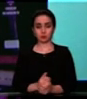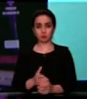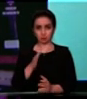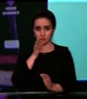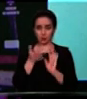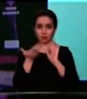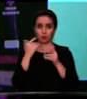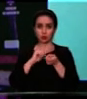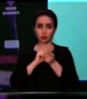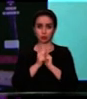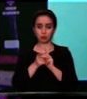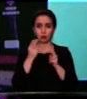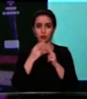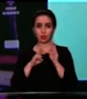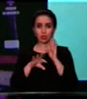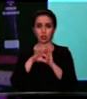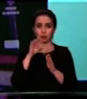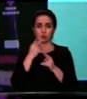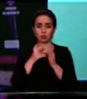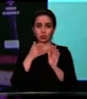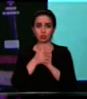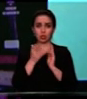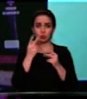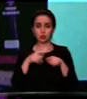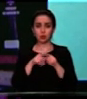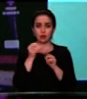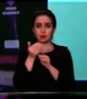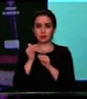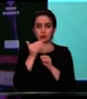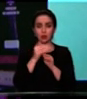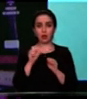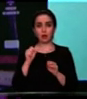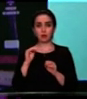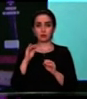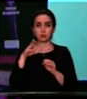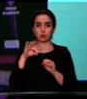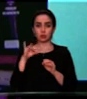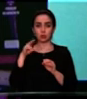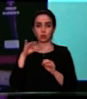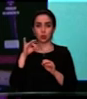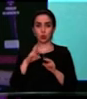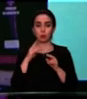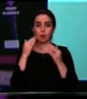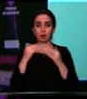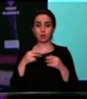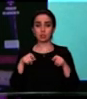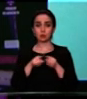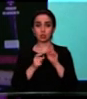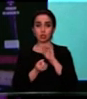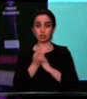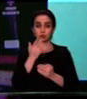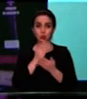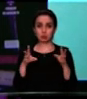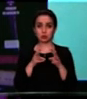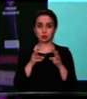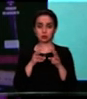Evolyutsiya jarayonida tabiiy tanlash ta'sirida asta-sekinlik bilan avtotrof organizmlar kelib chiqqan, ya'ni anorganik moddalardan